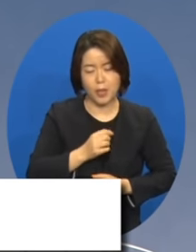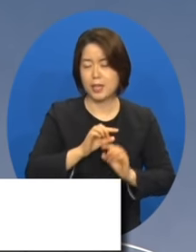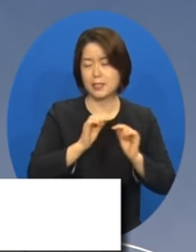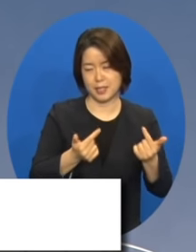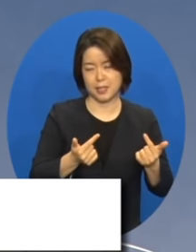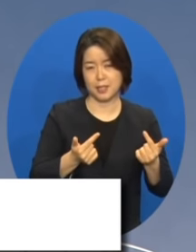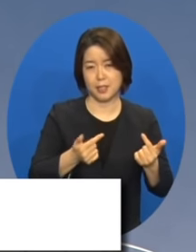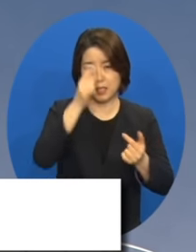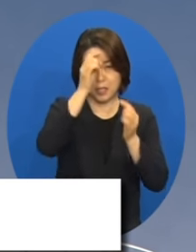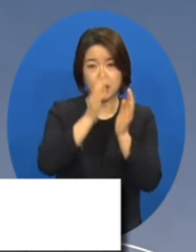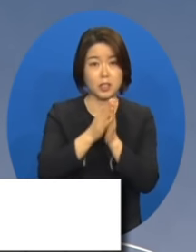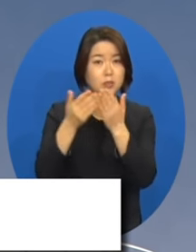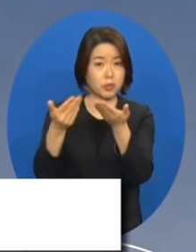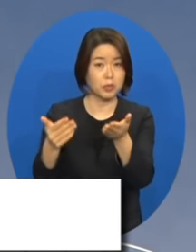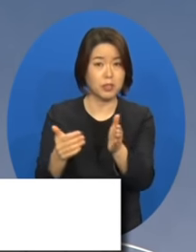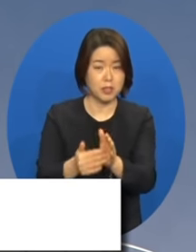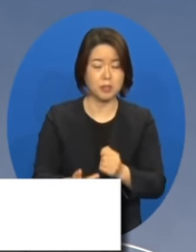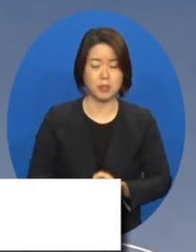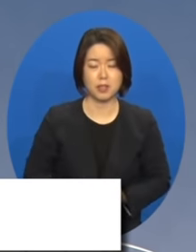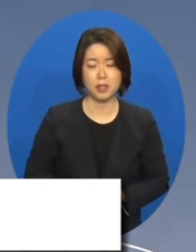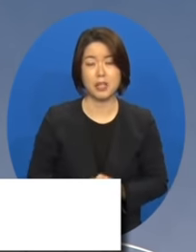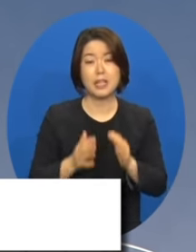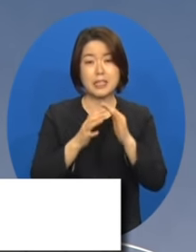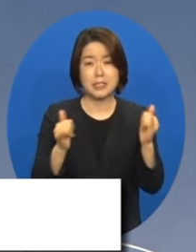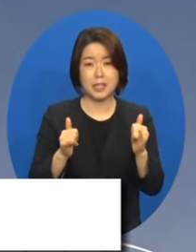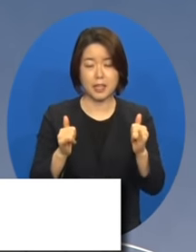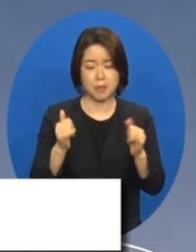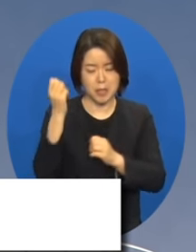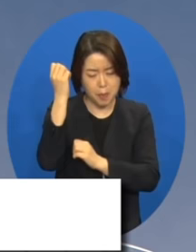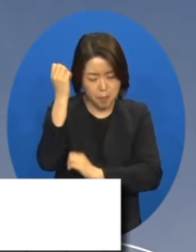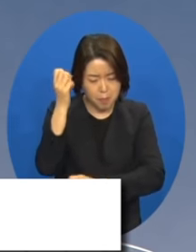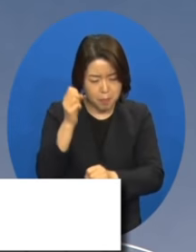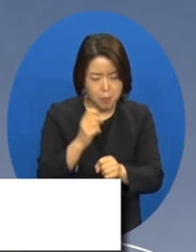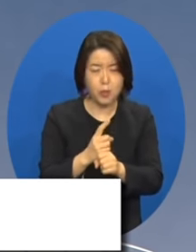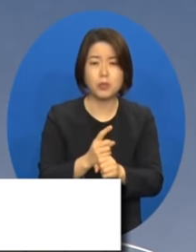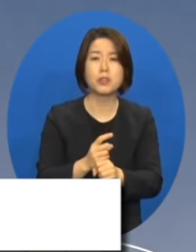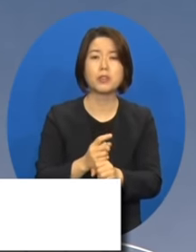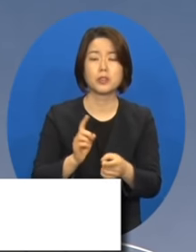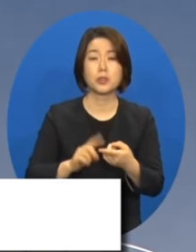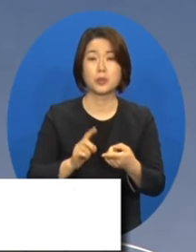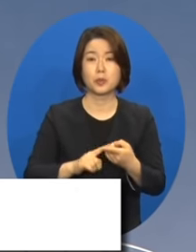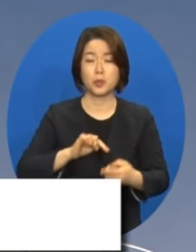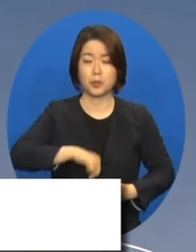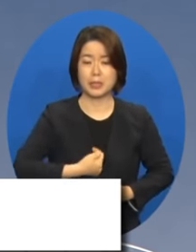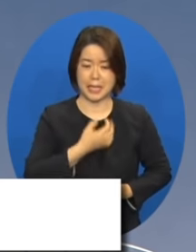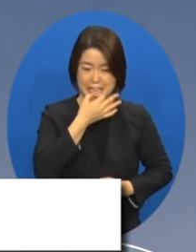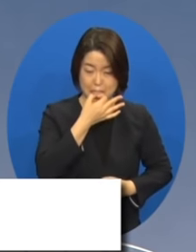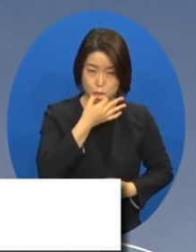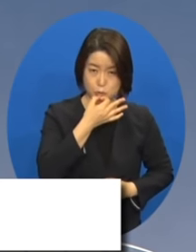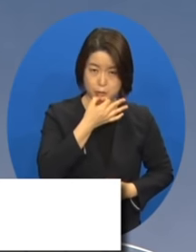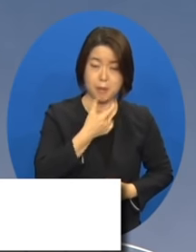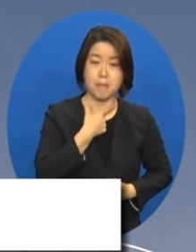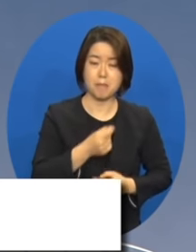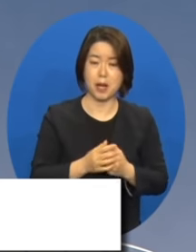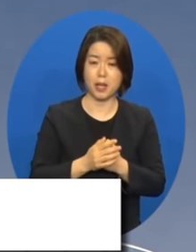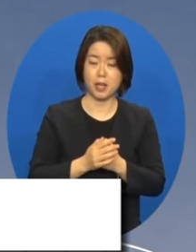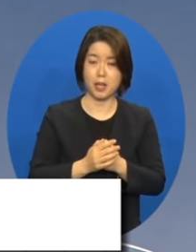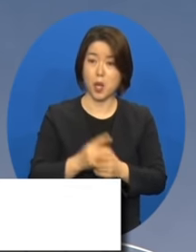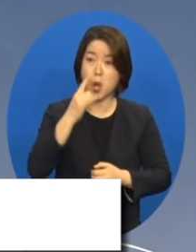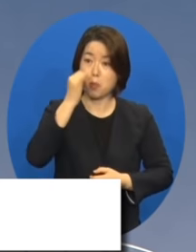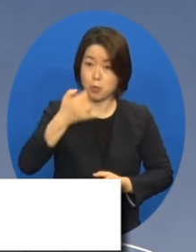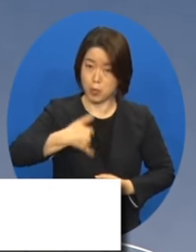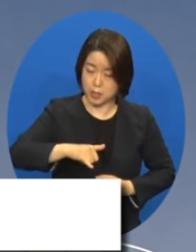기도했습니다 여러분 사람의 본능적으로 다 자기 유익을 구하자 나요 부부 사이에도 부모 자녀 사이 어도